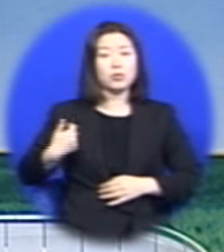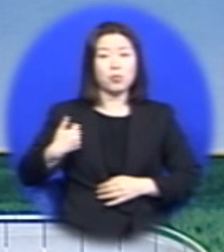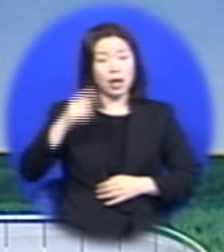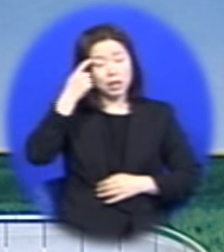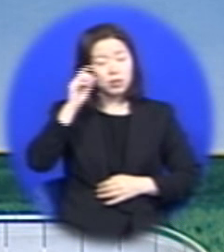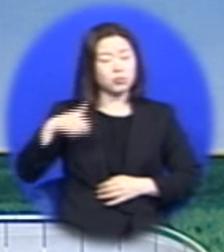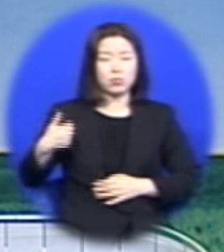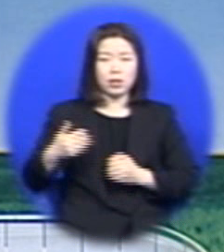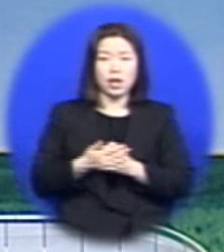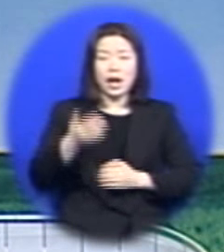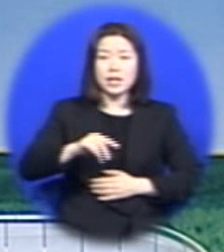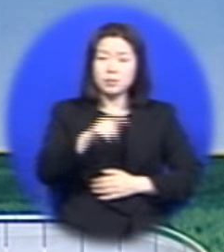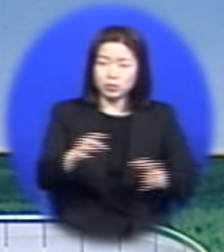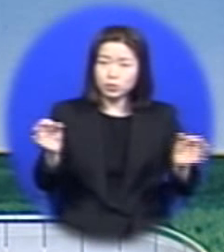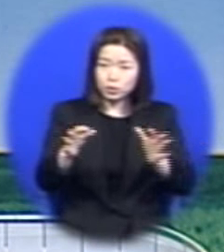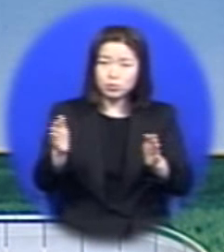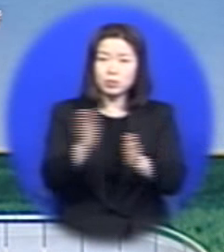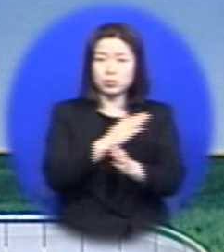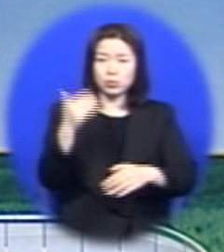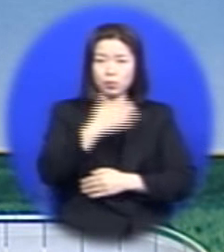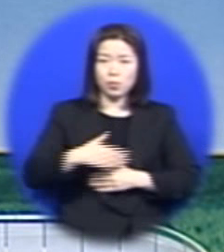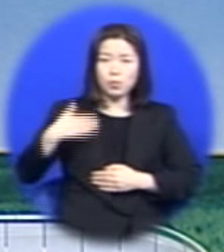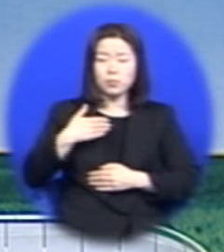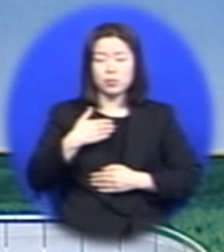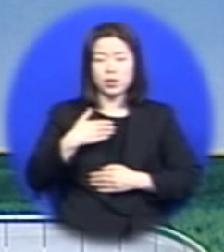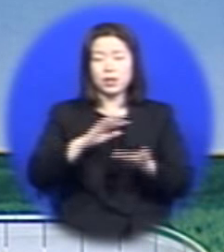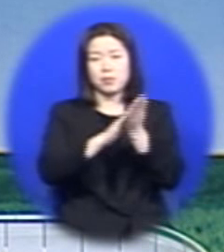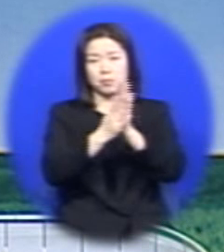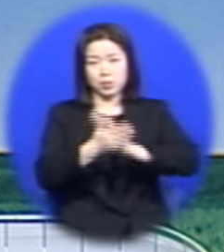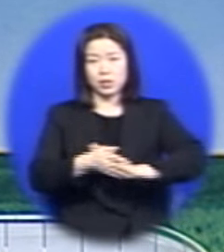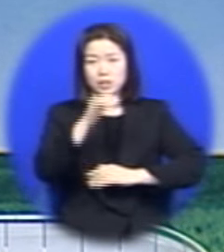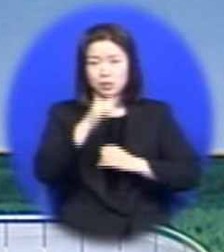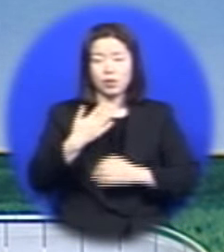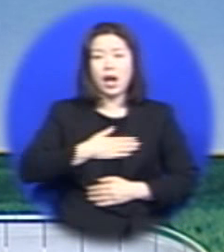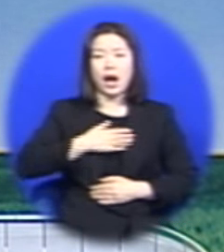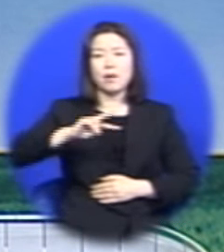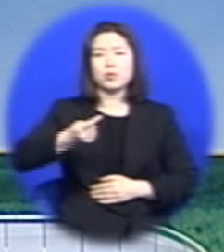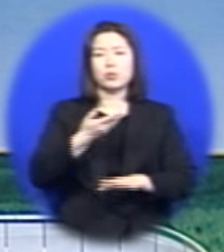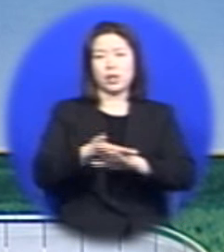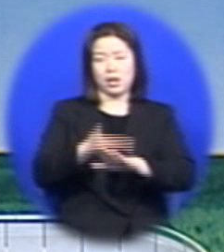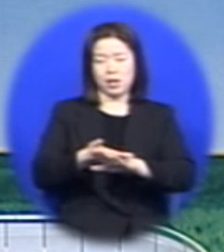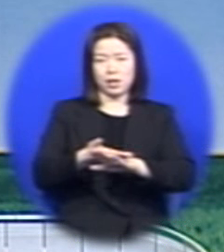없어요. 그런데 그 순간에 온몸이 변화가 일어나기 시작합니다. 감정까지도 달라져요.